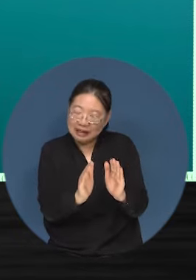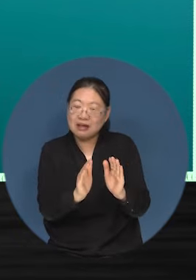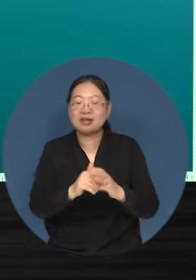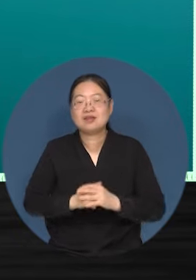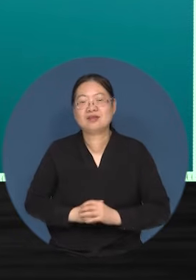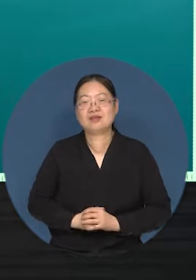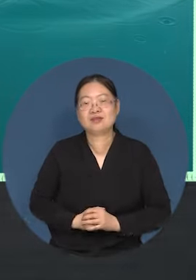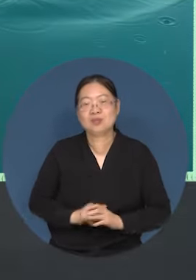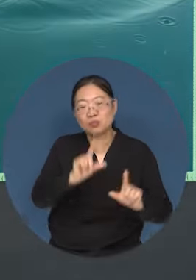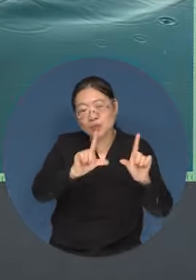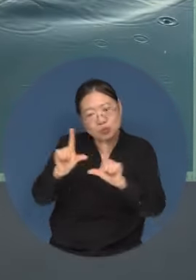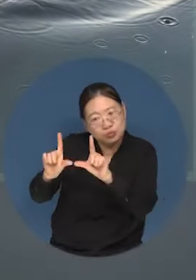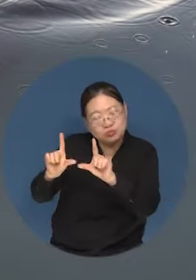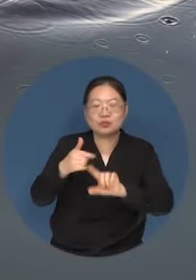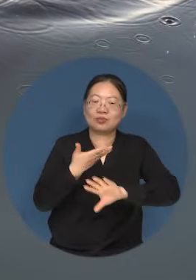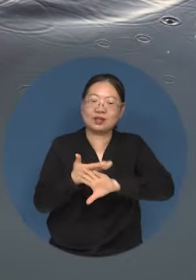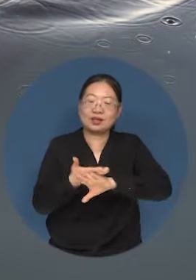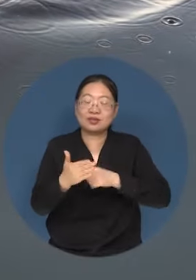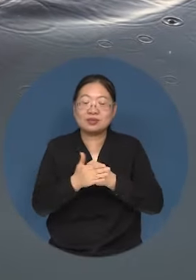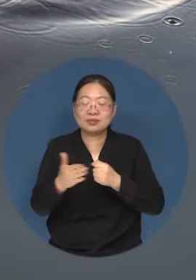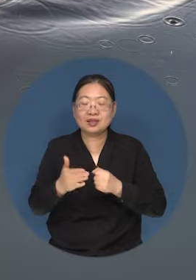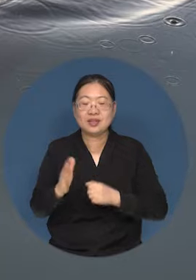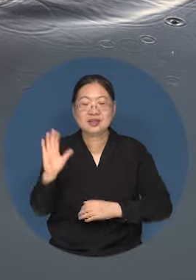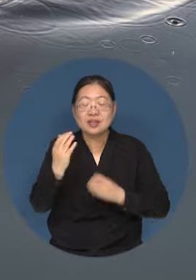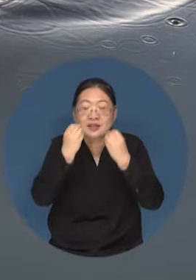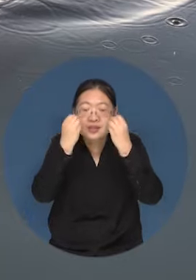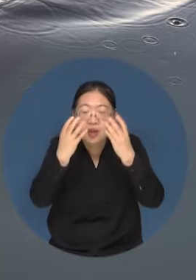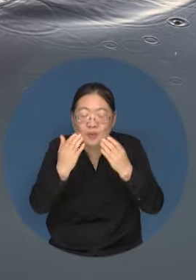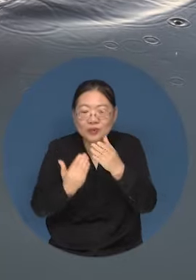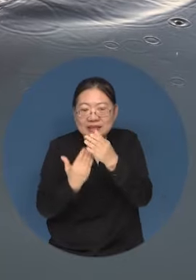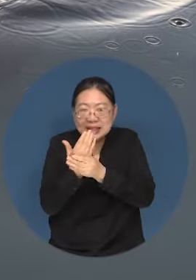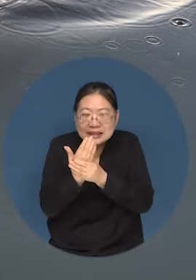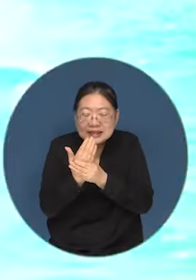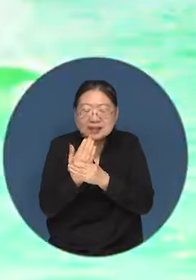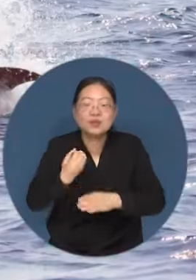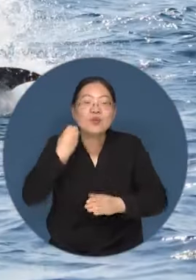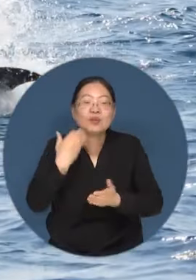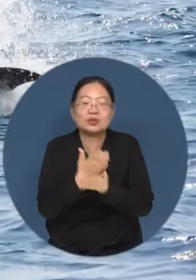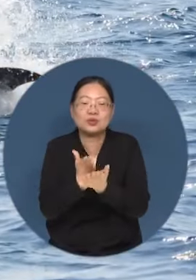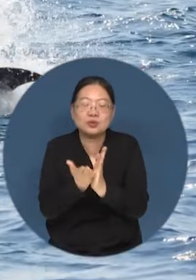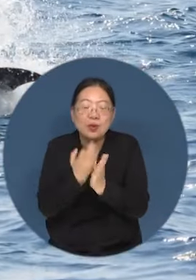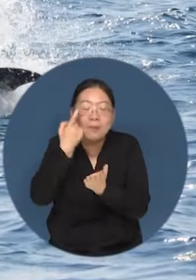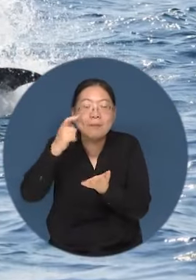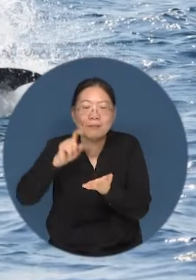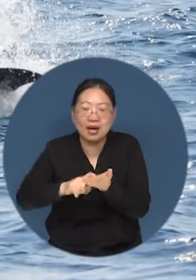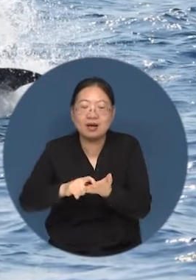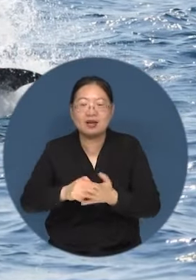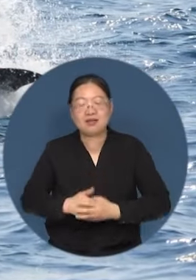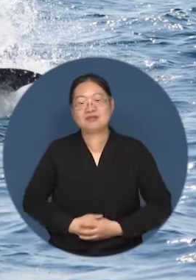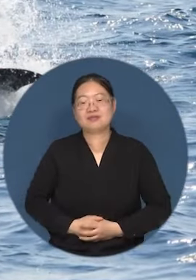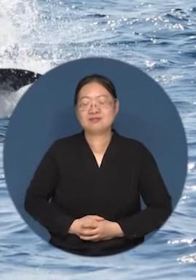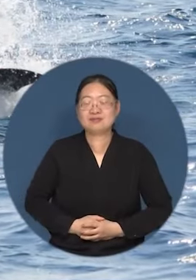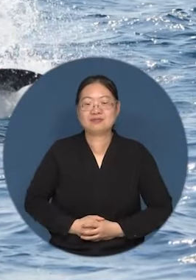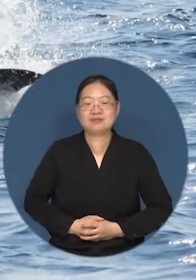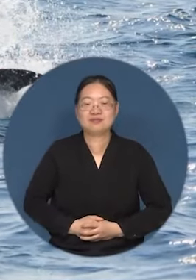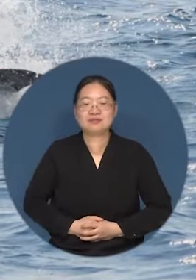있어서 이건 그렇다면 최근에 새로운 종으로 확인이 된 인도 퍼시픽 버틀러스 돌핀이